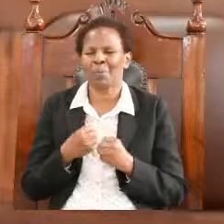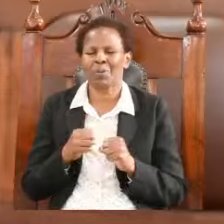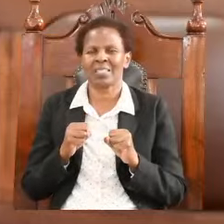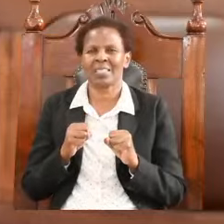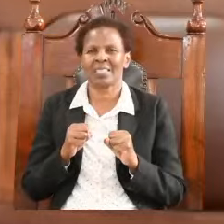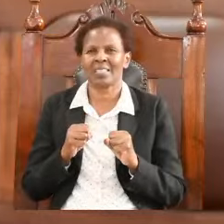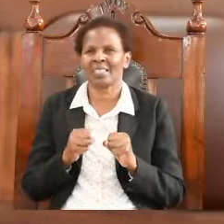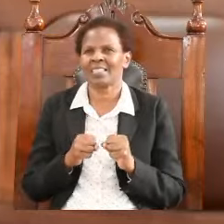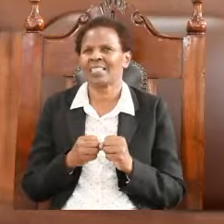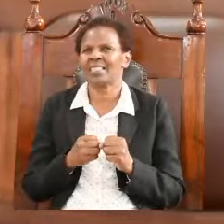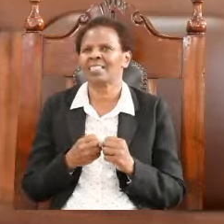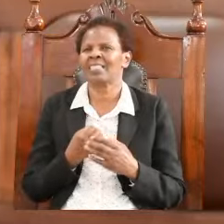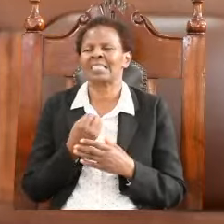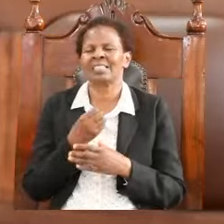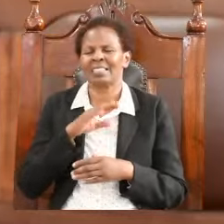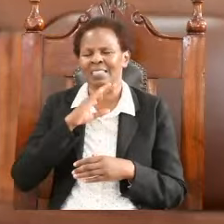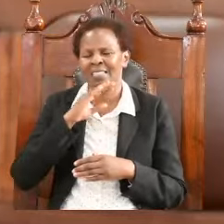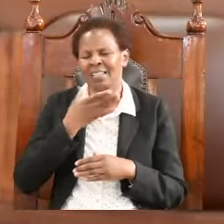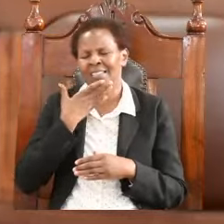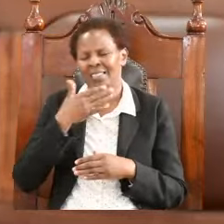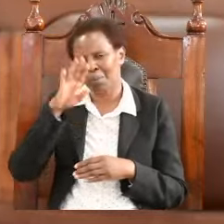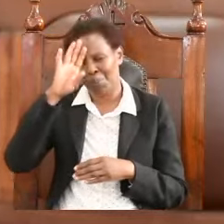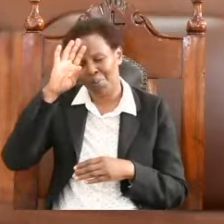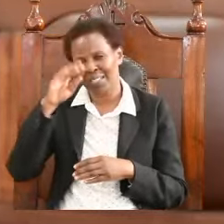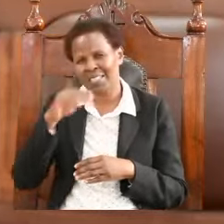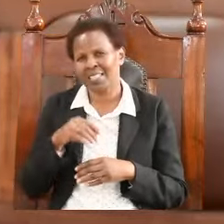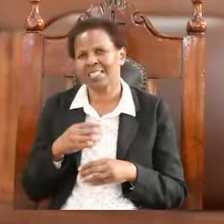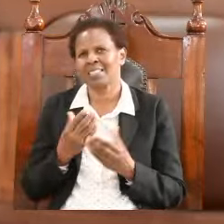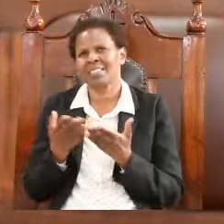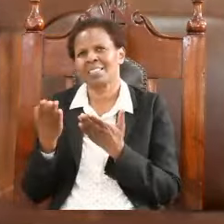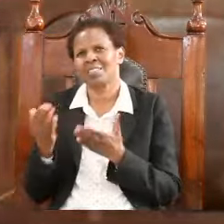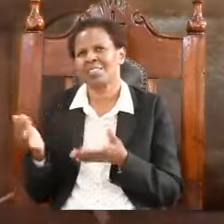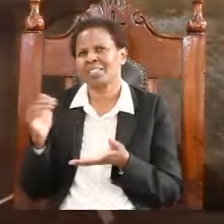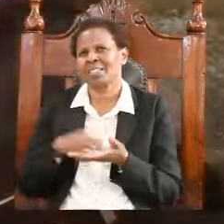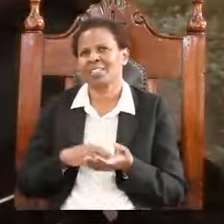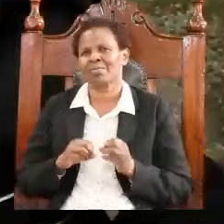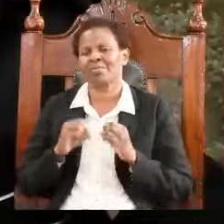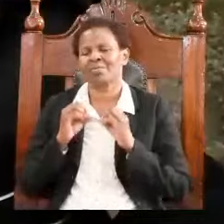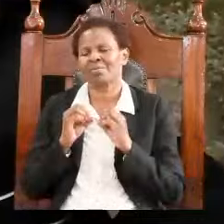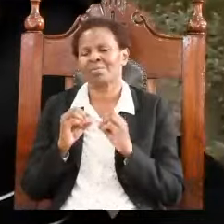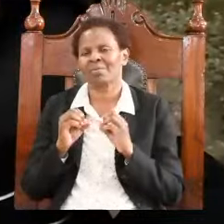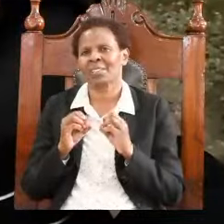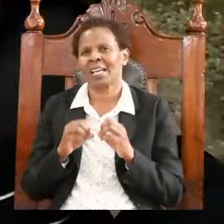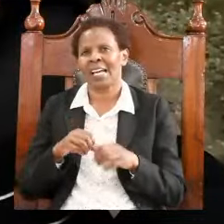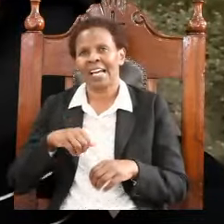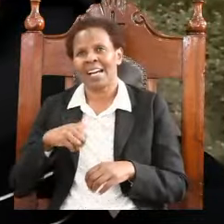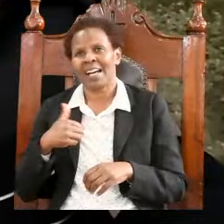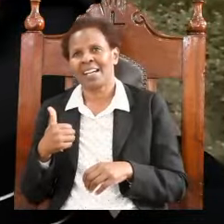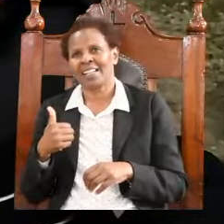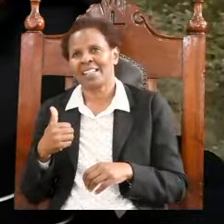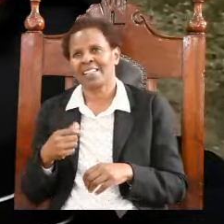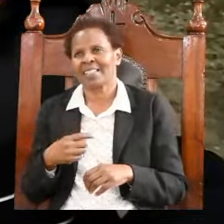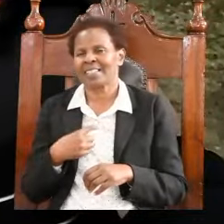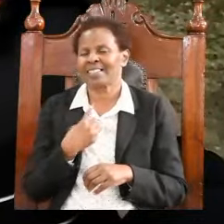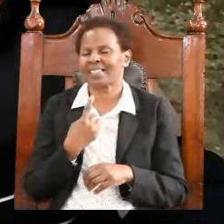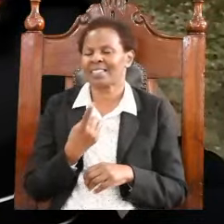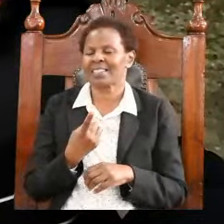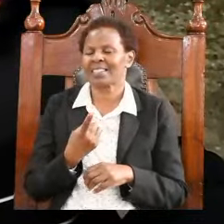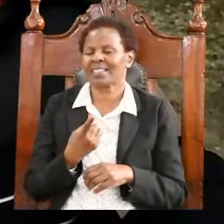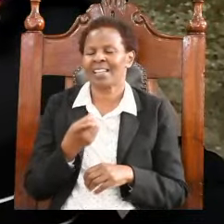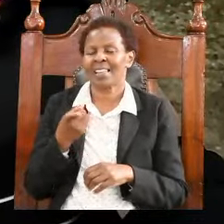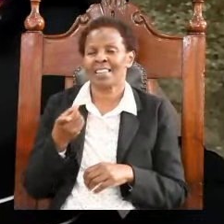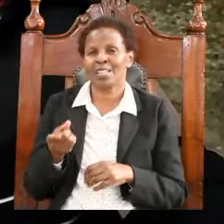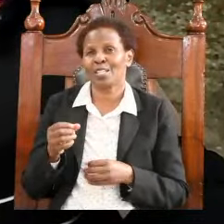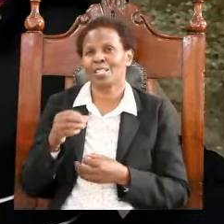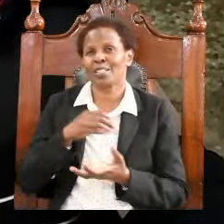andu makuaga ngoro nginya mundu akauga riu niona gutungata kuu ndigucoka gutungata aria angi magakua ngoro makauga niona ushirika